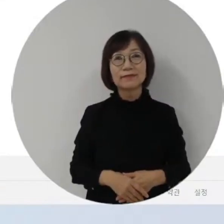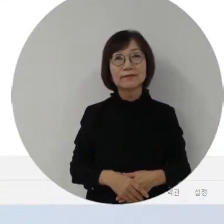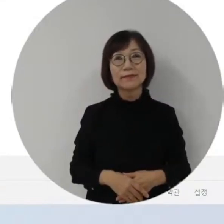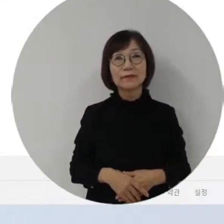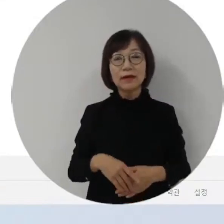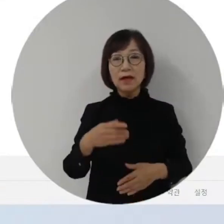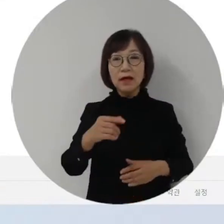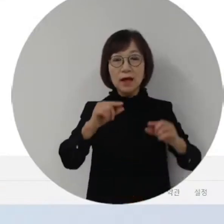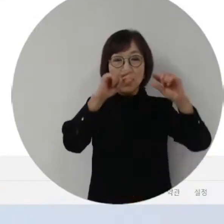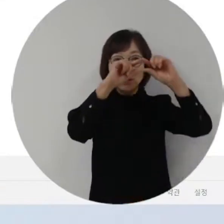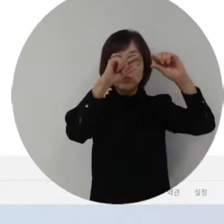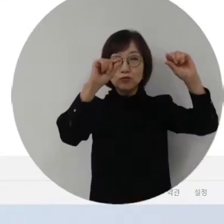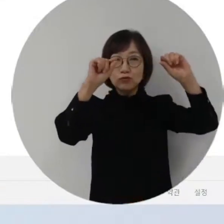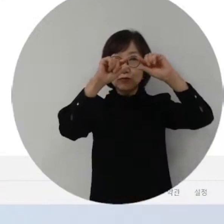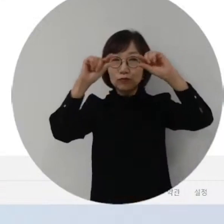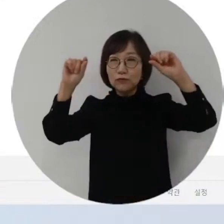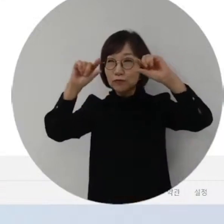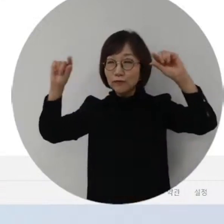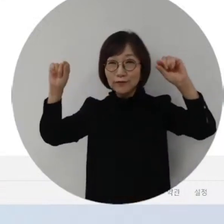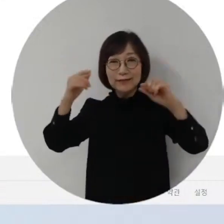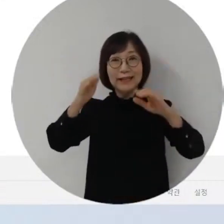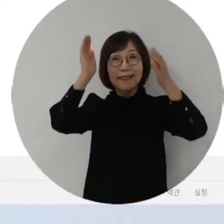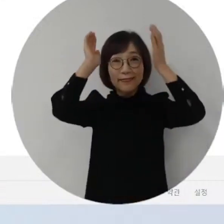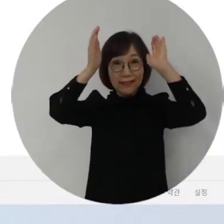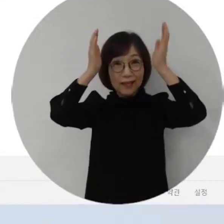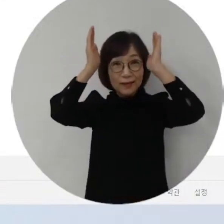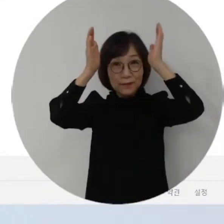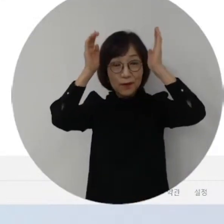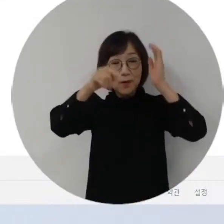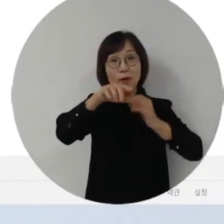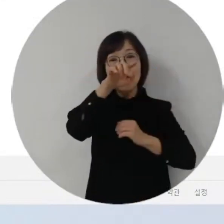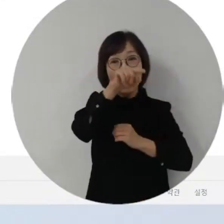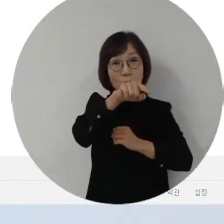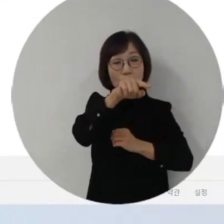네이버 북마크 되어 있는 이 부분 마우스 오른쪽 버튼 눌러줄게요.